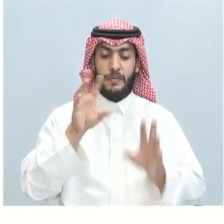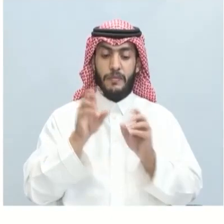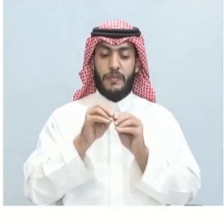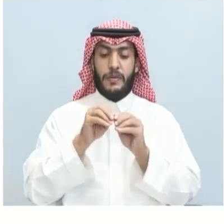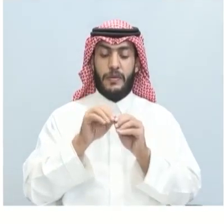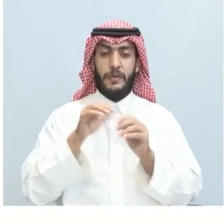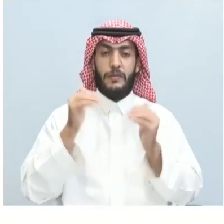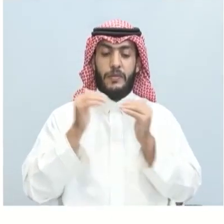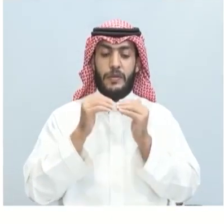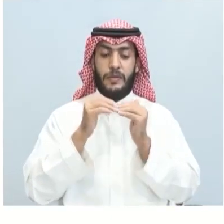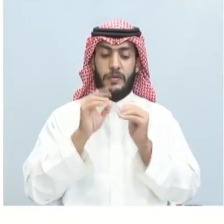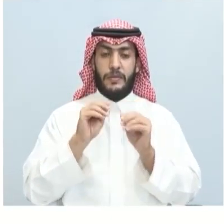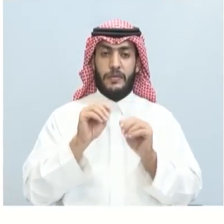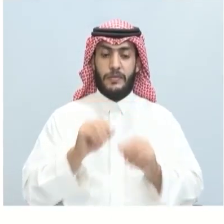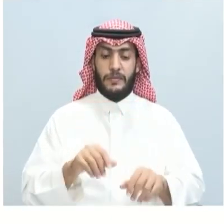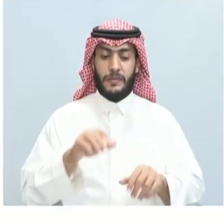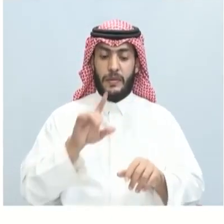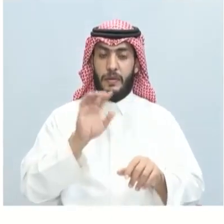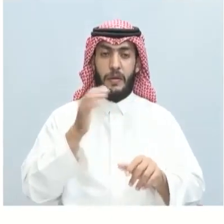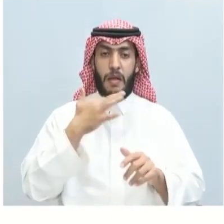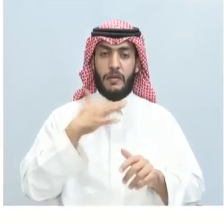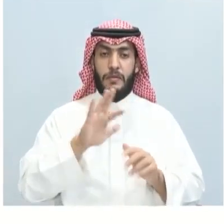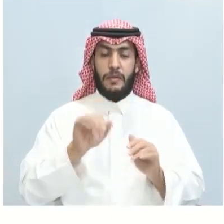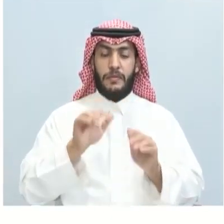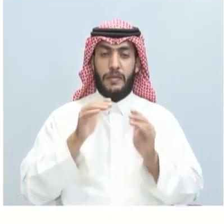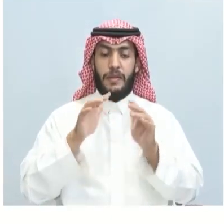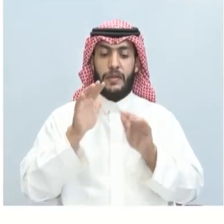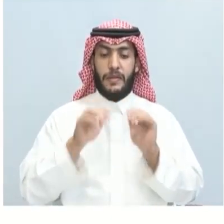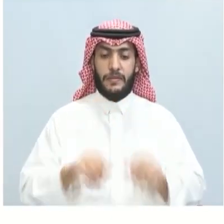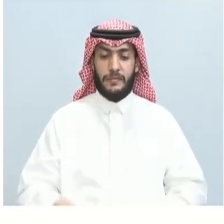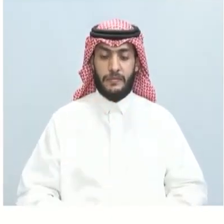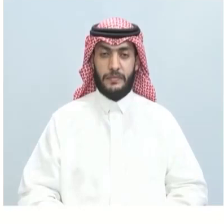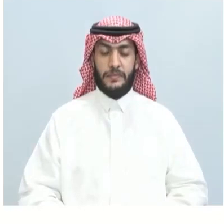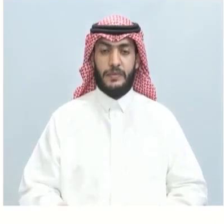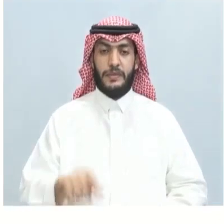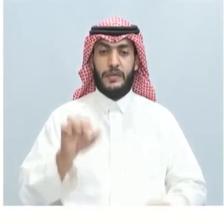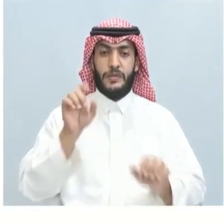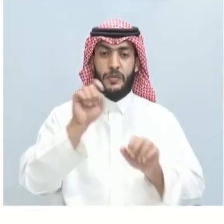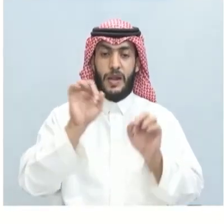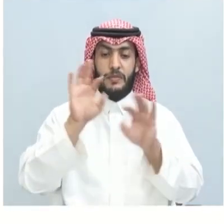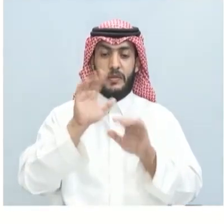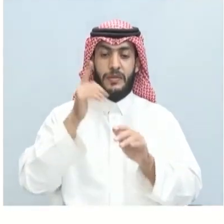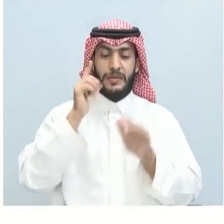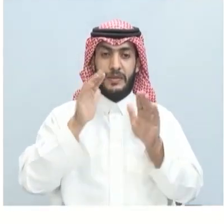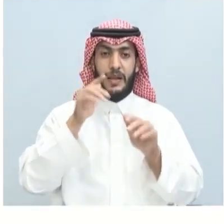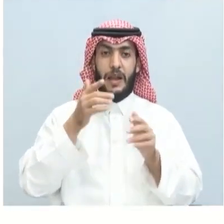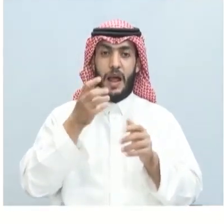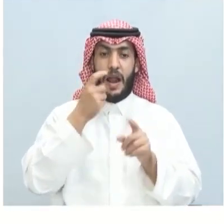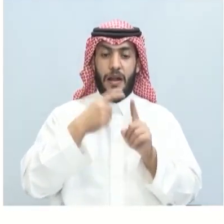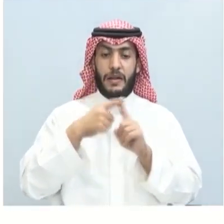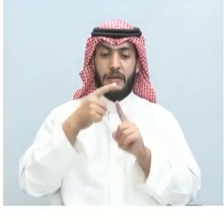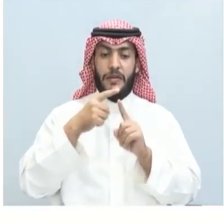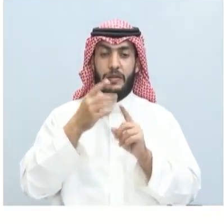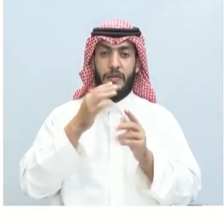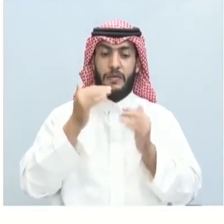اذا سيكون هنا تساوي في المولات اذا ليس له اي تاثير في الاتزان سؤال 15 قرر ما اذا كان رفع درجه الحراره